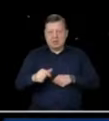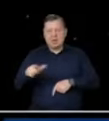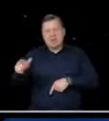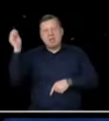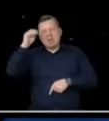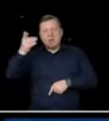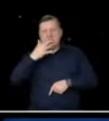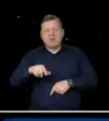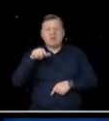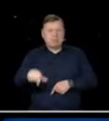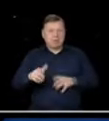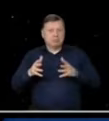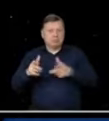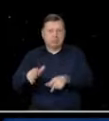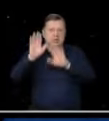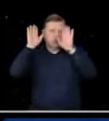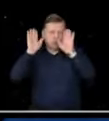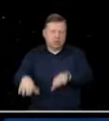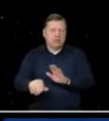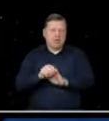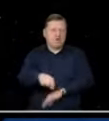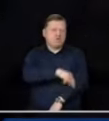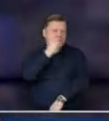pewni, że Perseverance zostanie na Czerwonej Planecie dłużej.